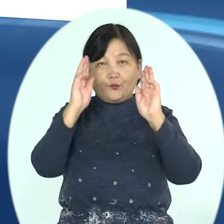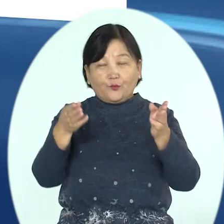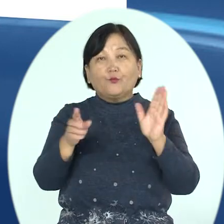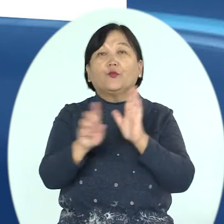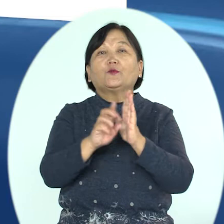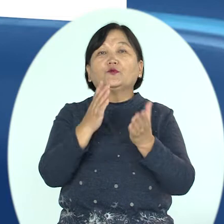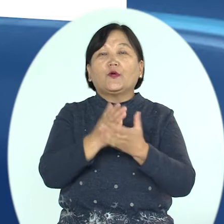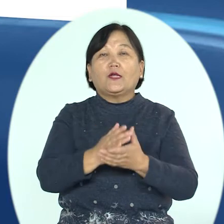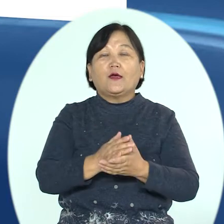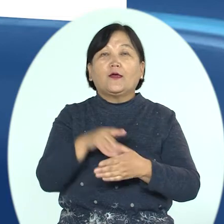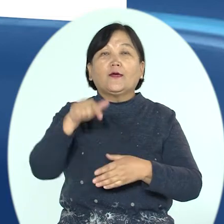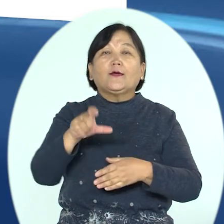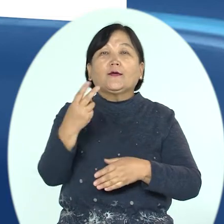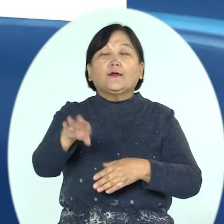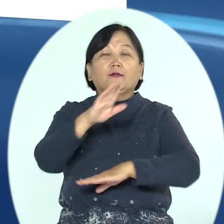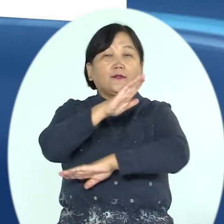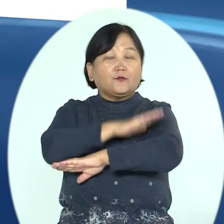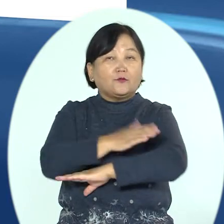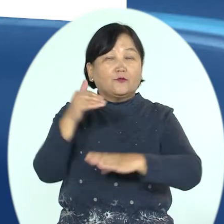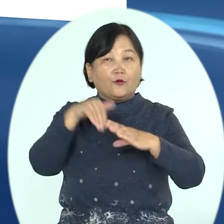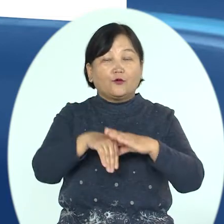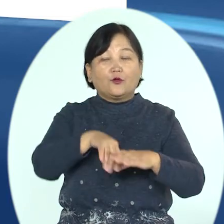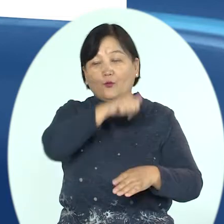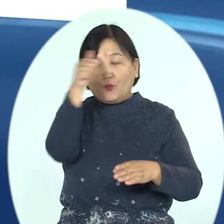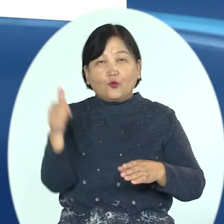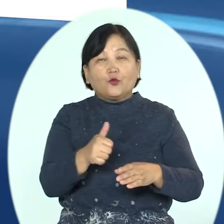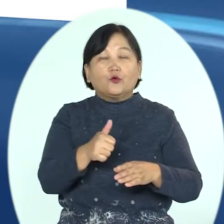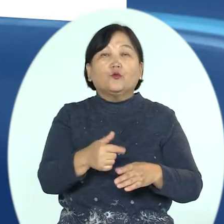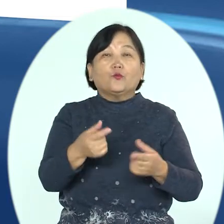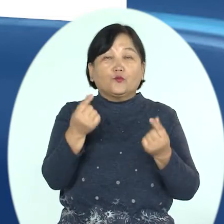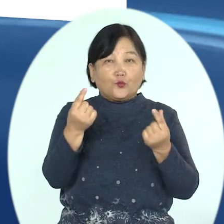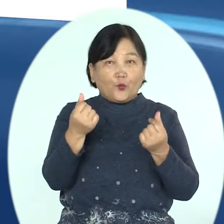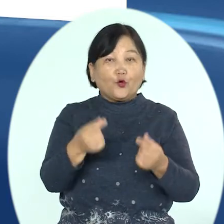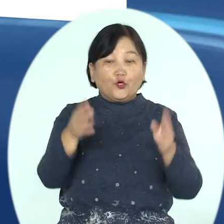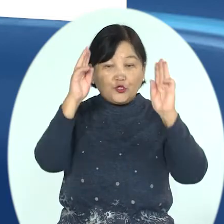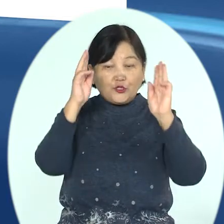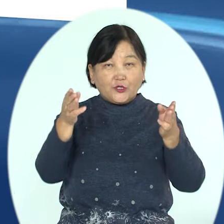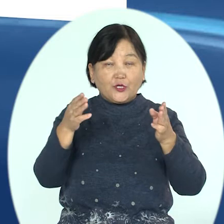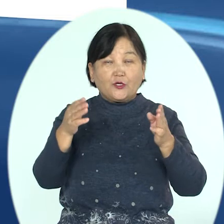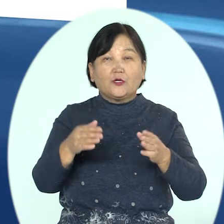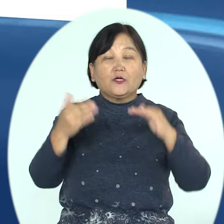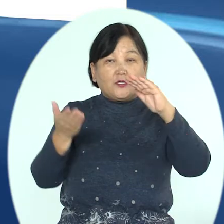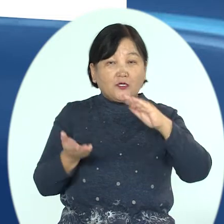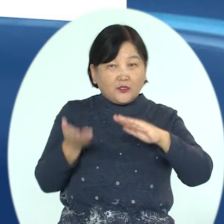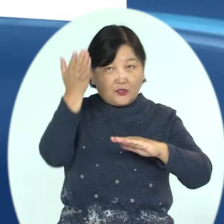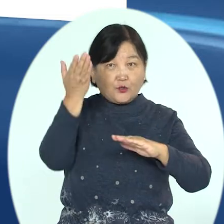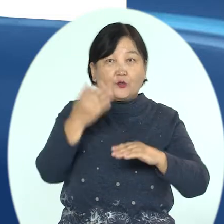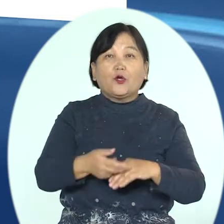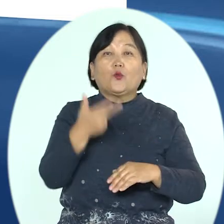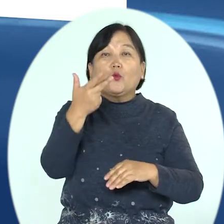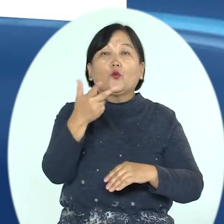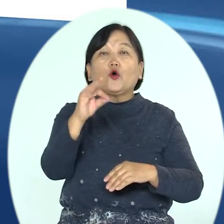цаашаа элсэж орохдоо ингээд сургалтын төлбөрөө шийдээд цаашаага суралцахтаа 3-аас дээш голчтой